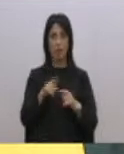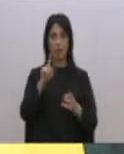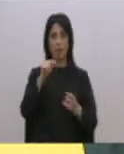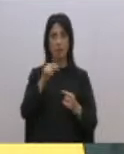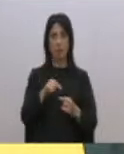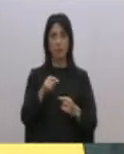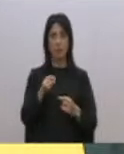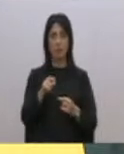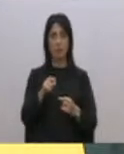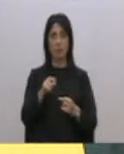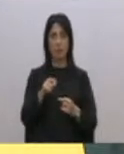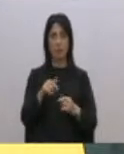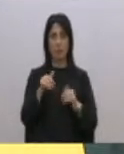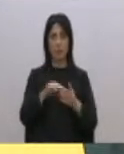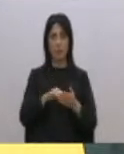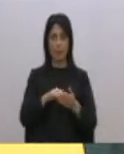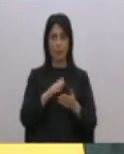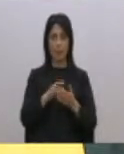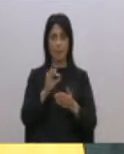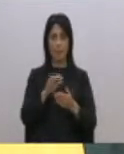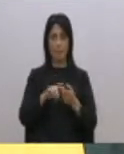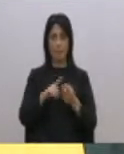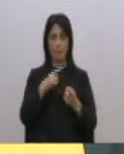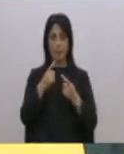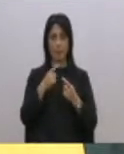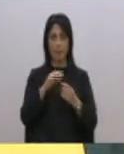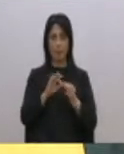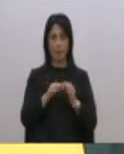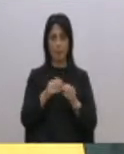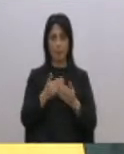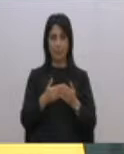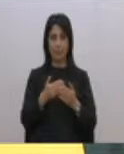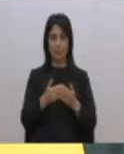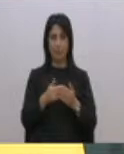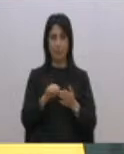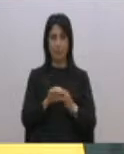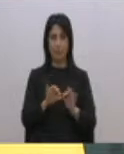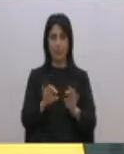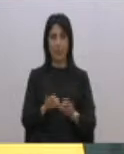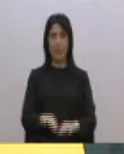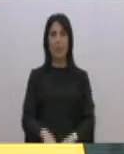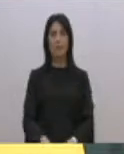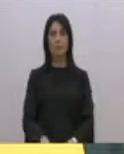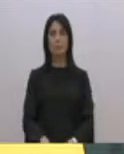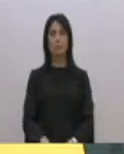შესაბამის დასკვნაშიც არის ამის თაობა საუბარი და კონკრეტული რეკომენდაციები წარმოდგენილი.